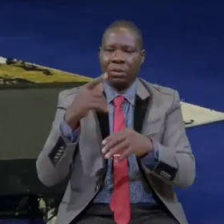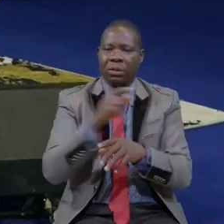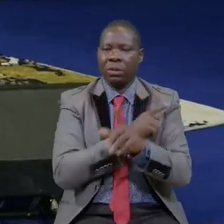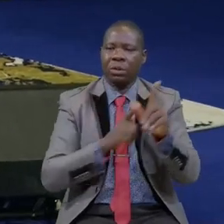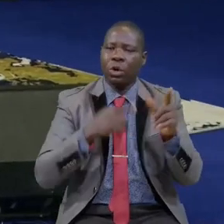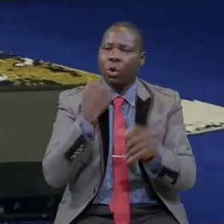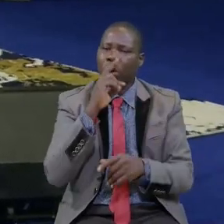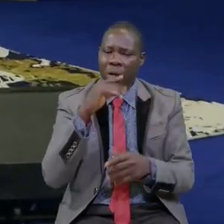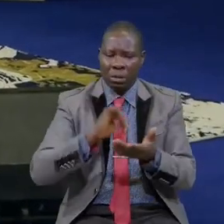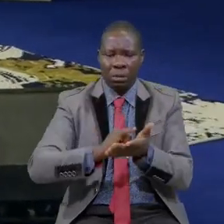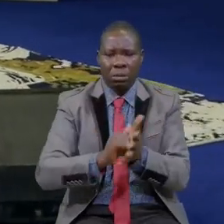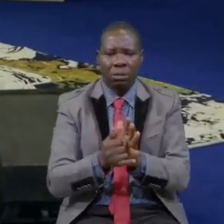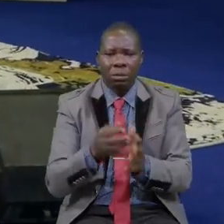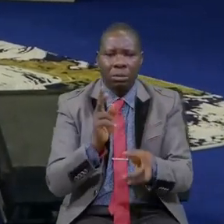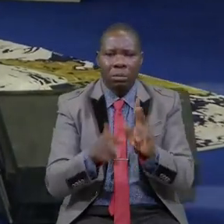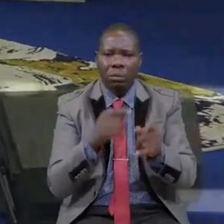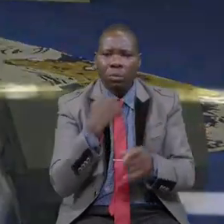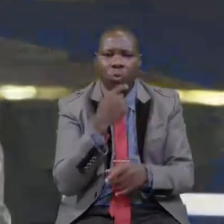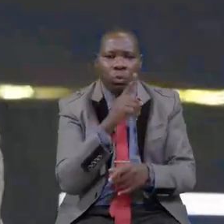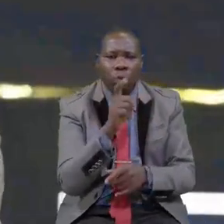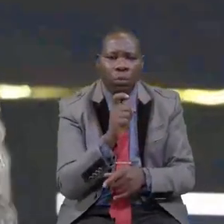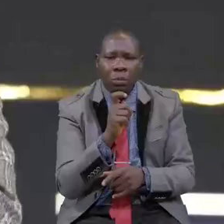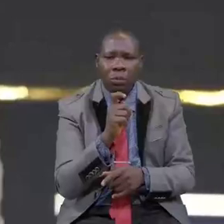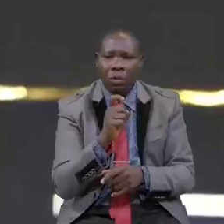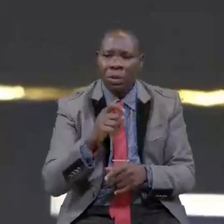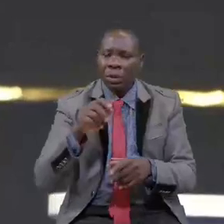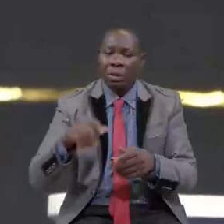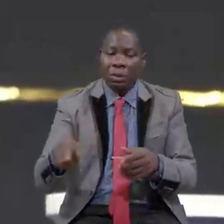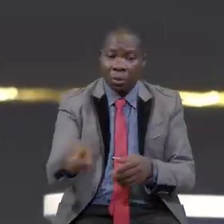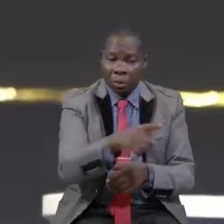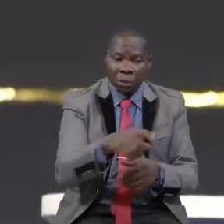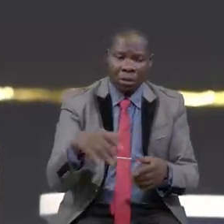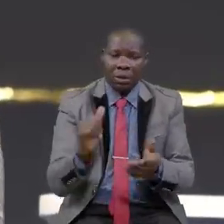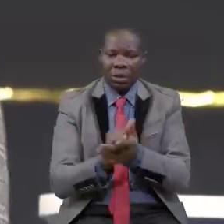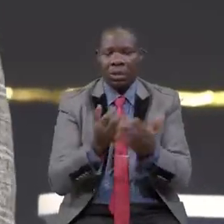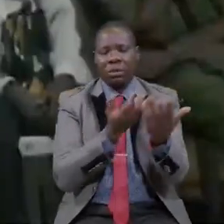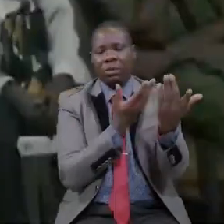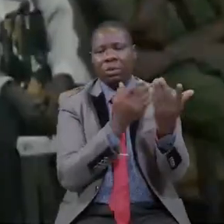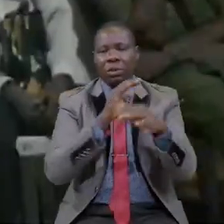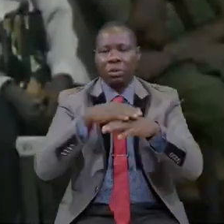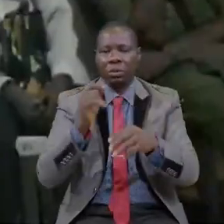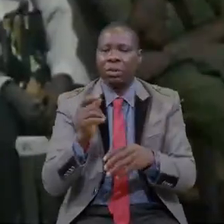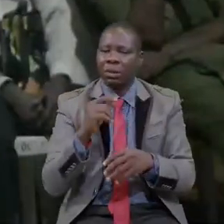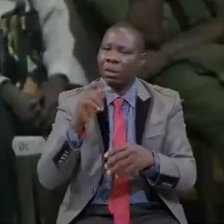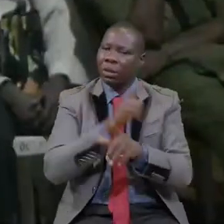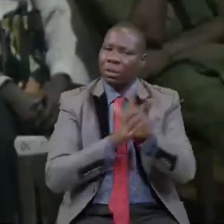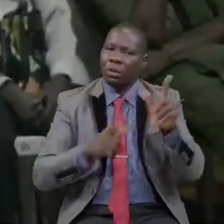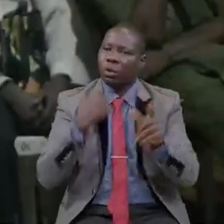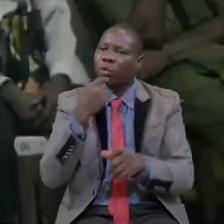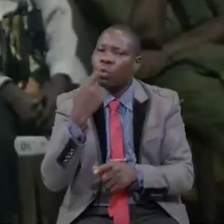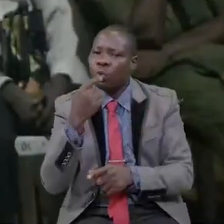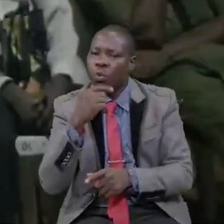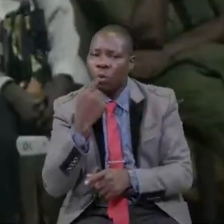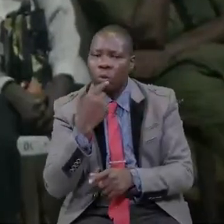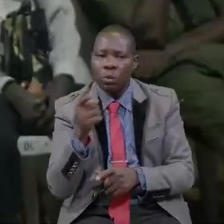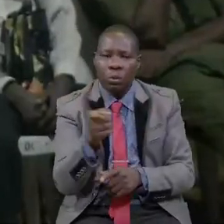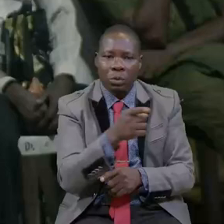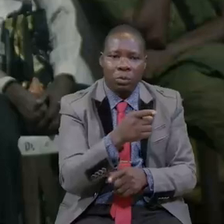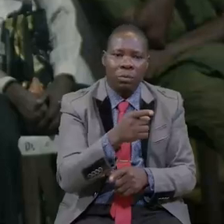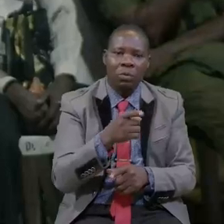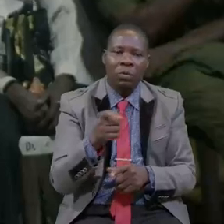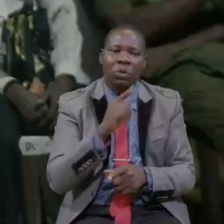sont ceux-là? Ceux qui se confient en l'Éternel. J'ai dit de qui s'agit-il? Ce sont